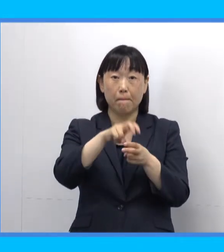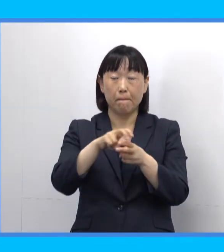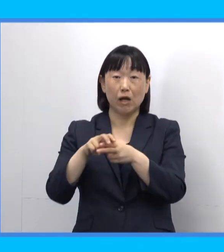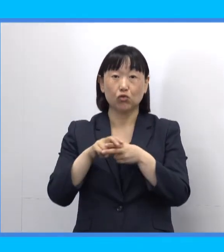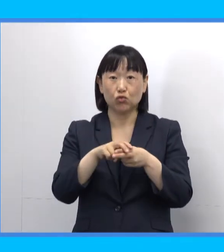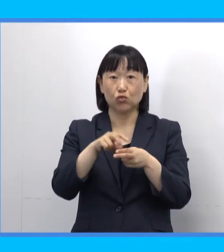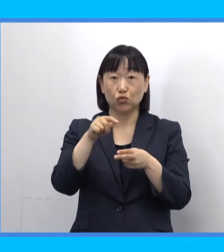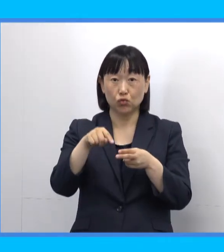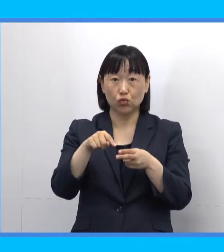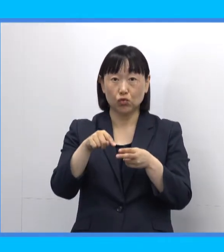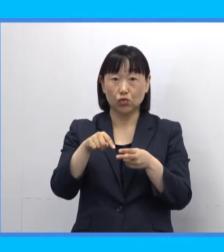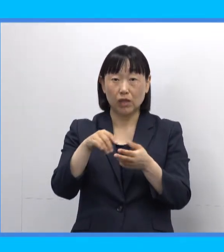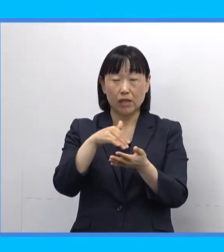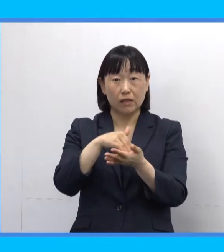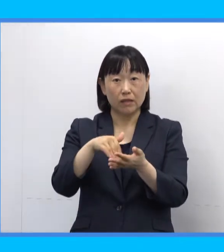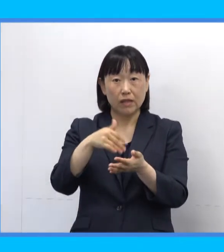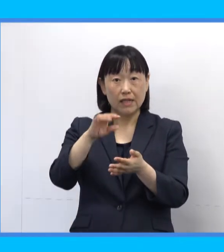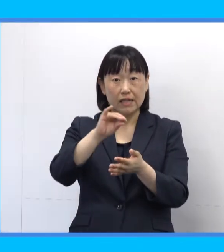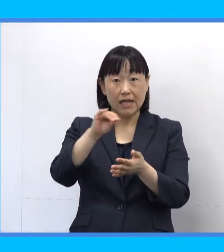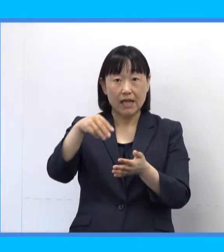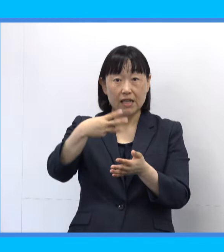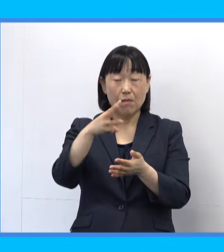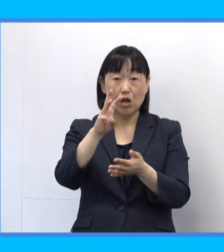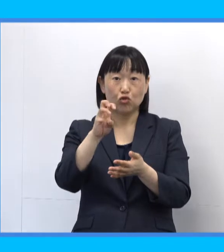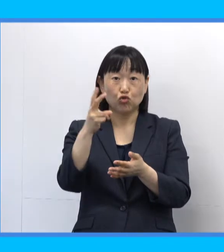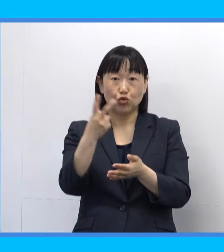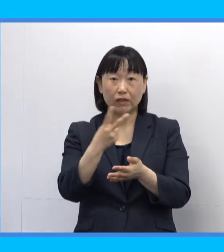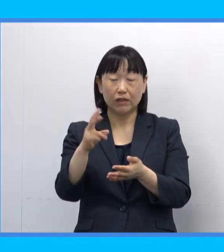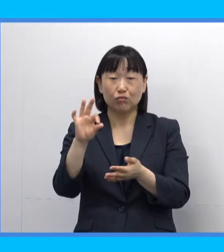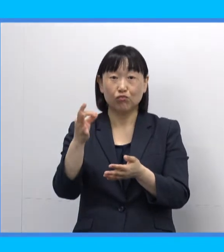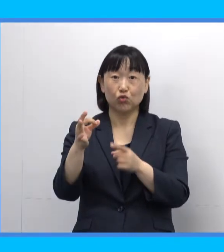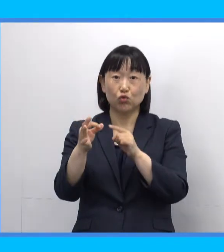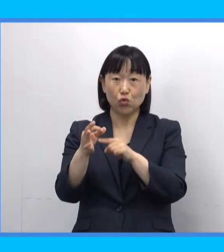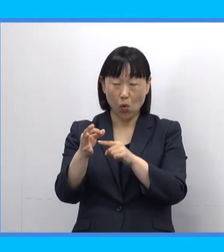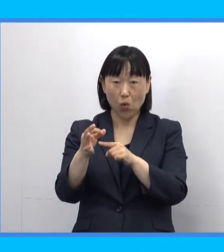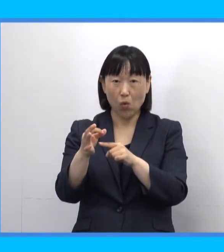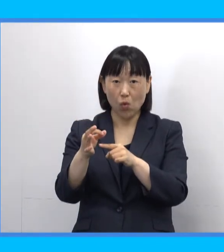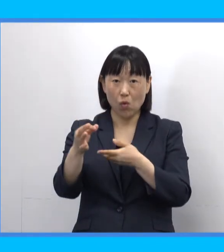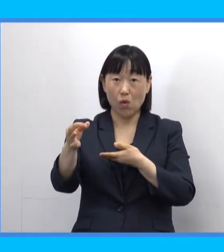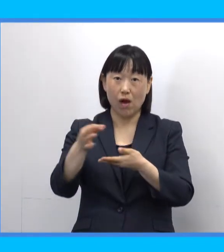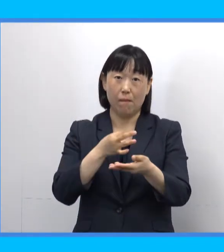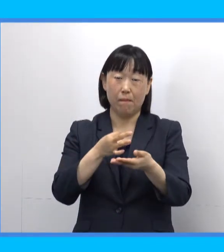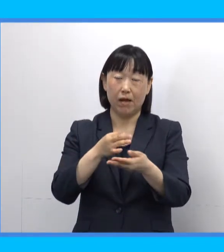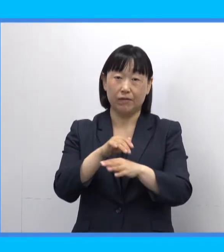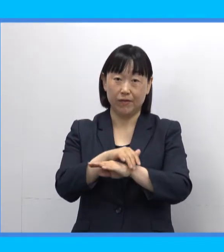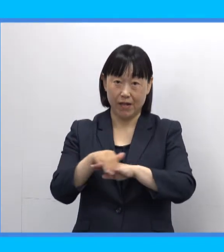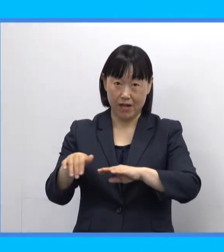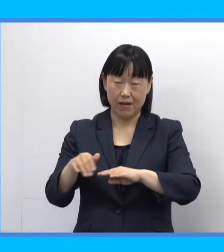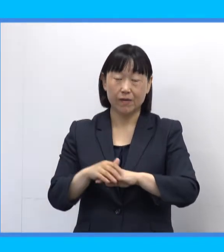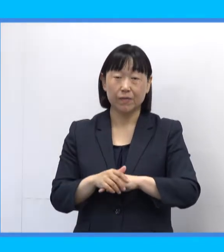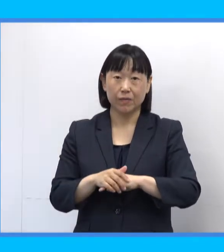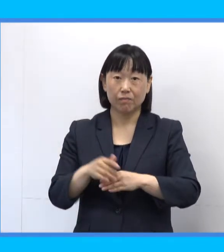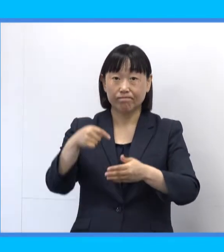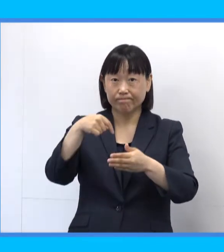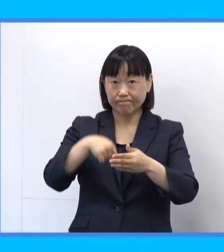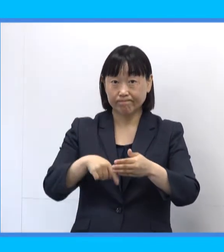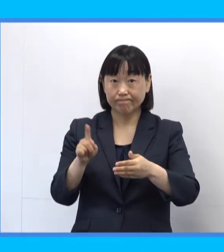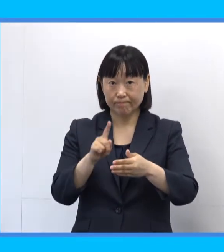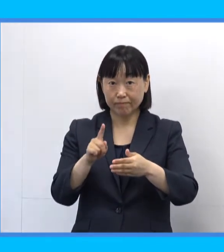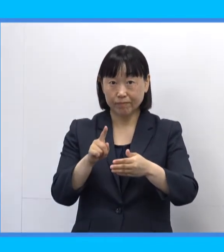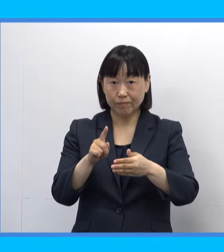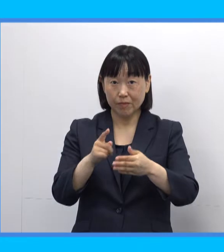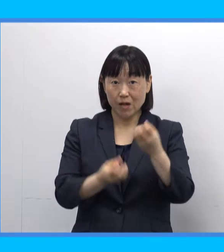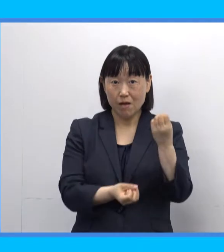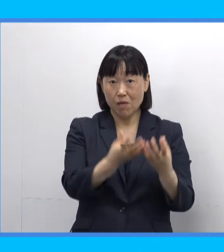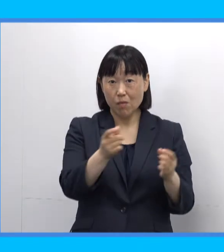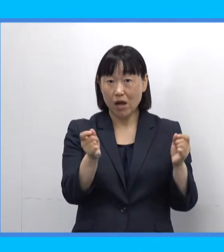ス1332人分を販売いたします。内訳は、